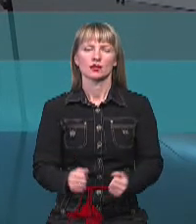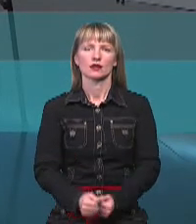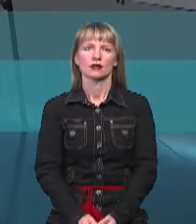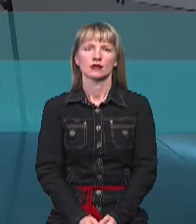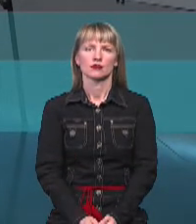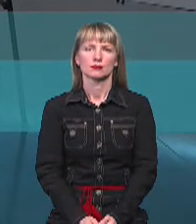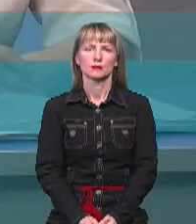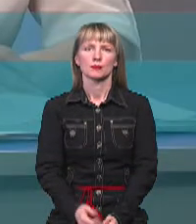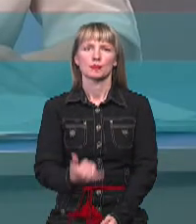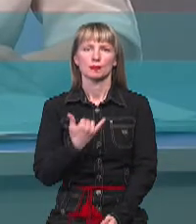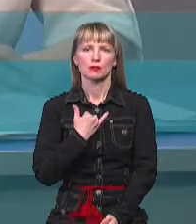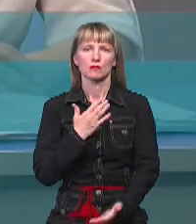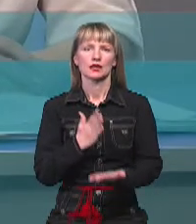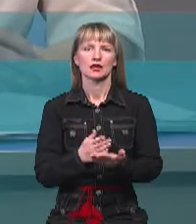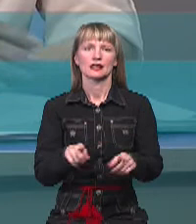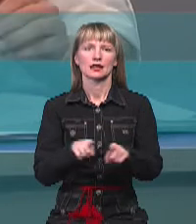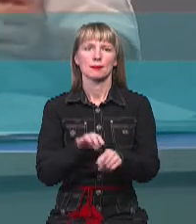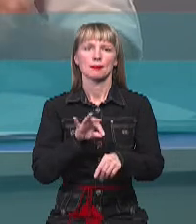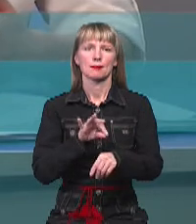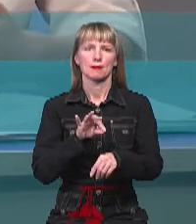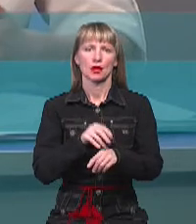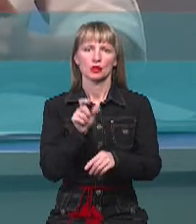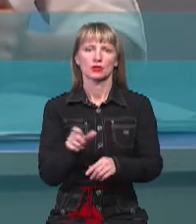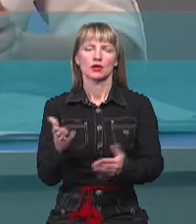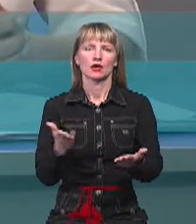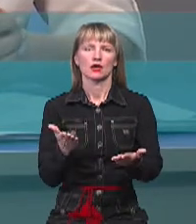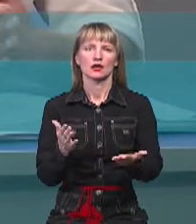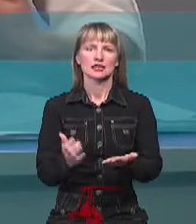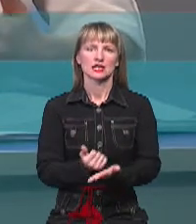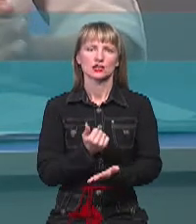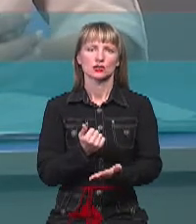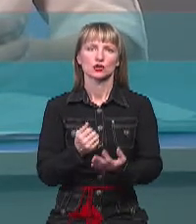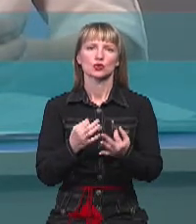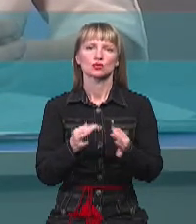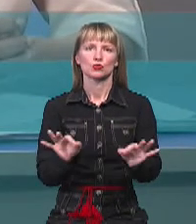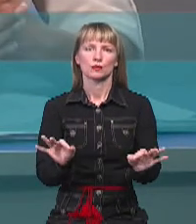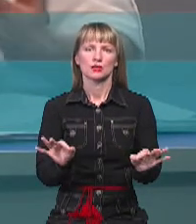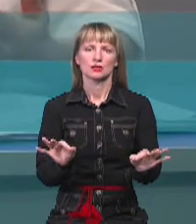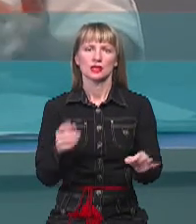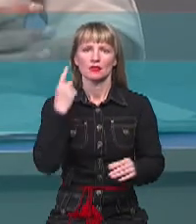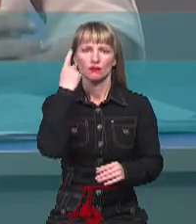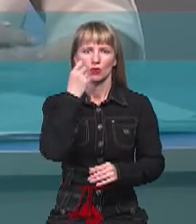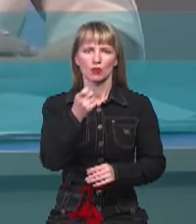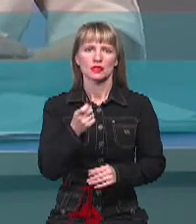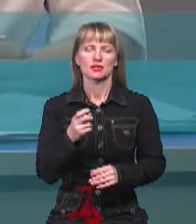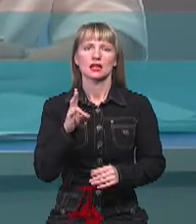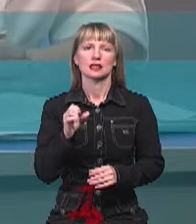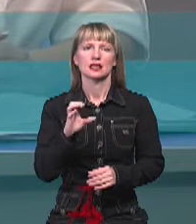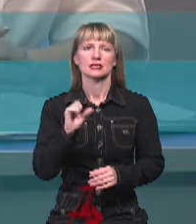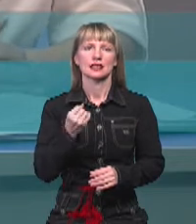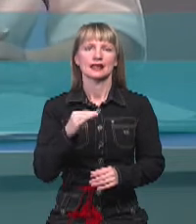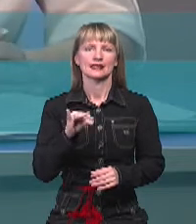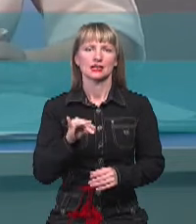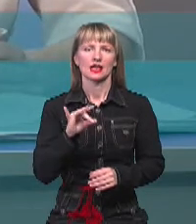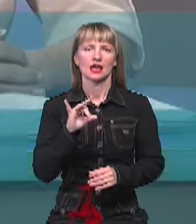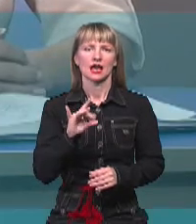у мене є такі пацієнти, які знайшли по поводу доступності інформації на сайті НСЗУ.